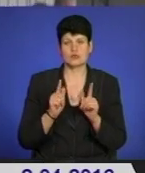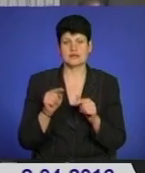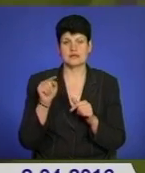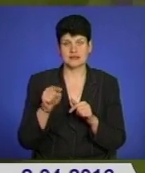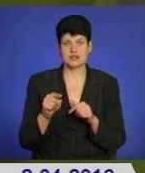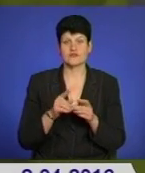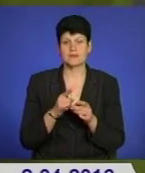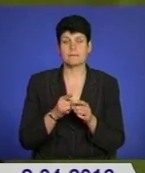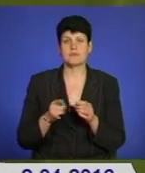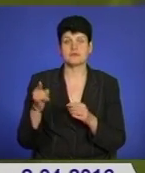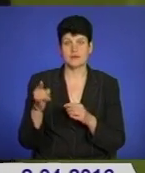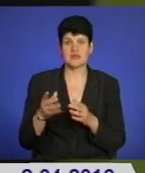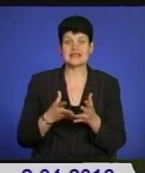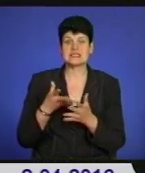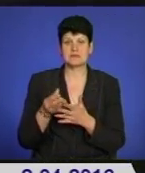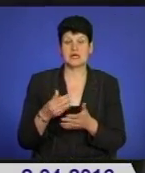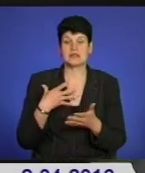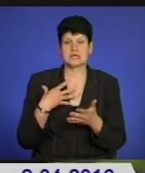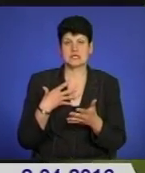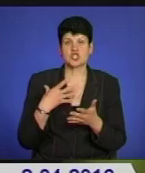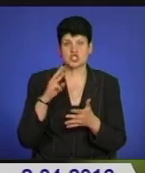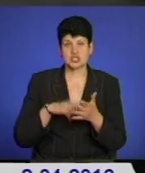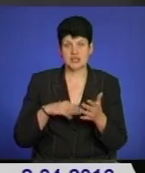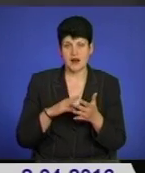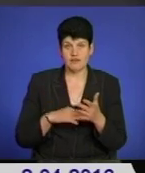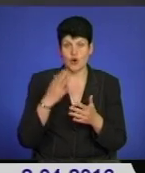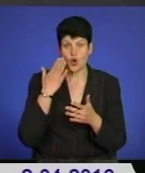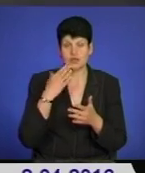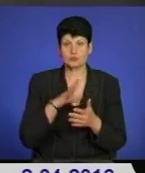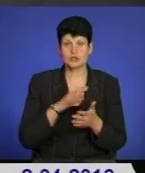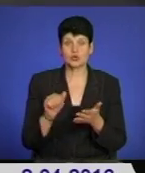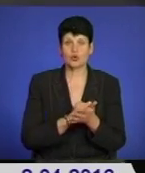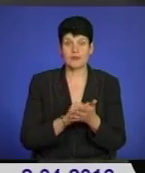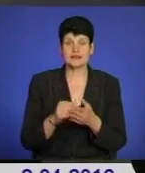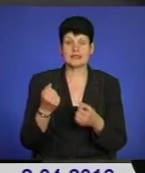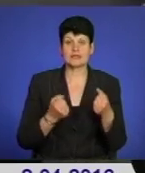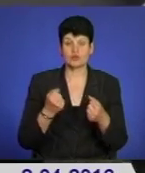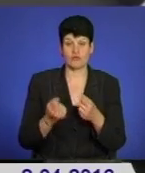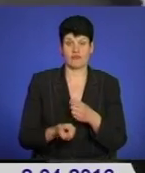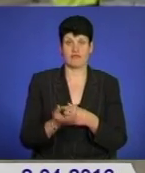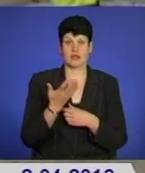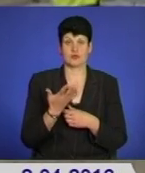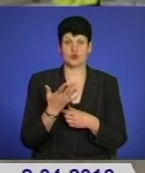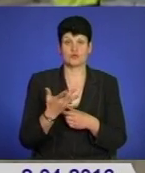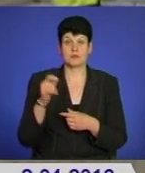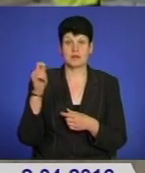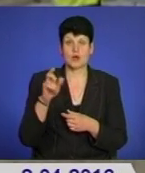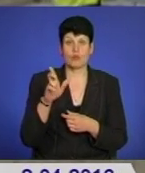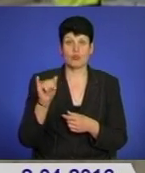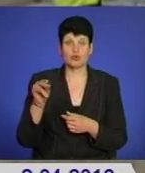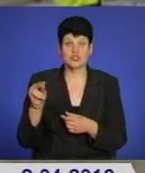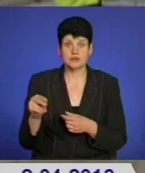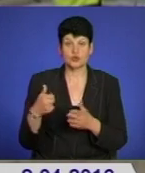порушник перепаркується та заплатить штраф за свою необачність. Коли діло дійшло до документів на авто, то з'ясувалося, що водій переїхав з Бучача до